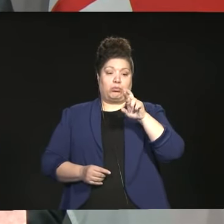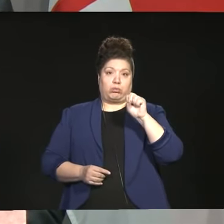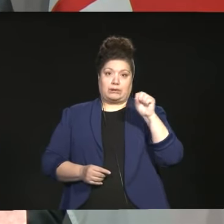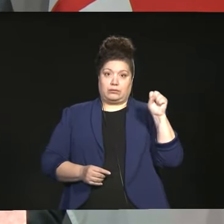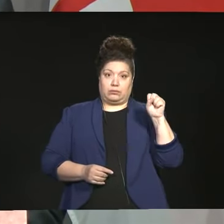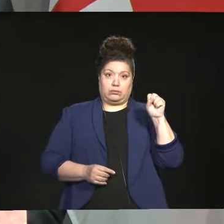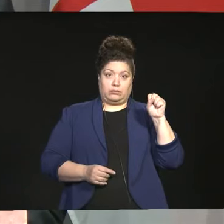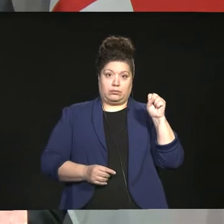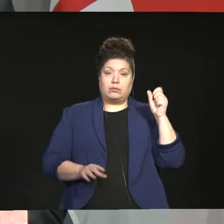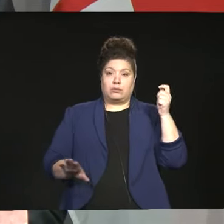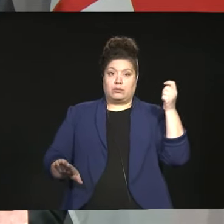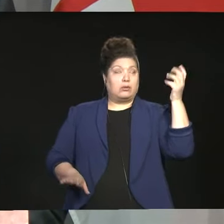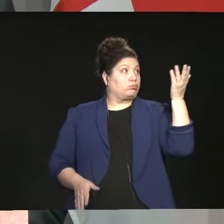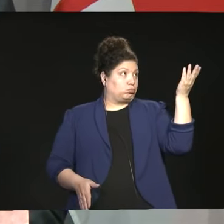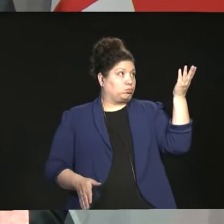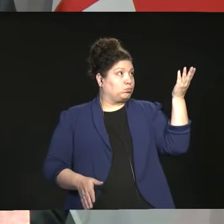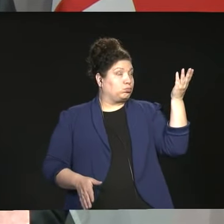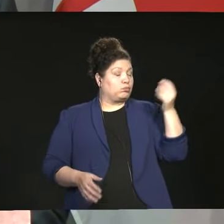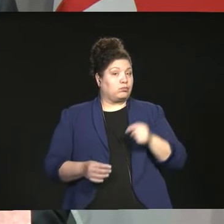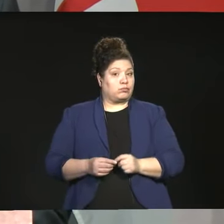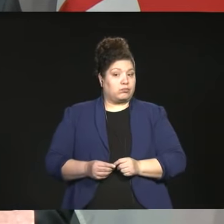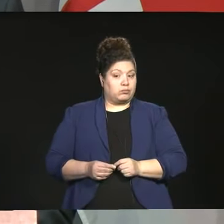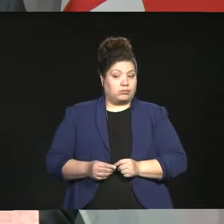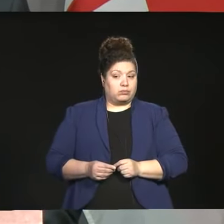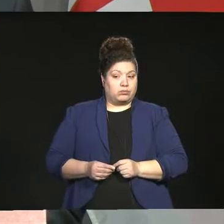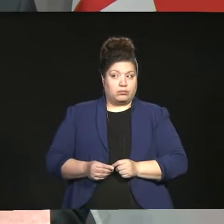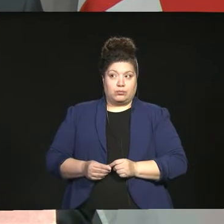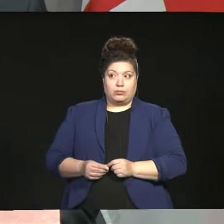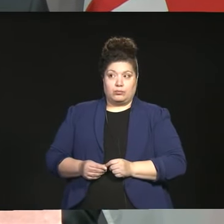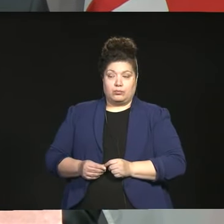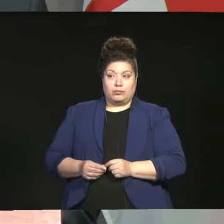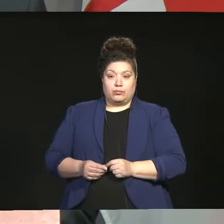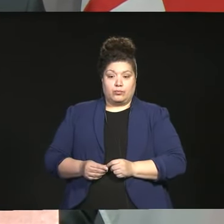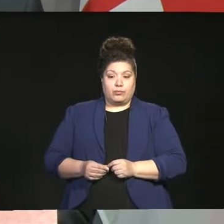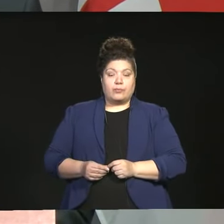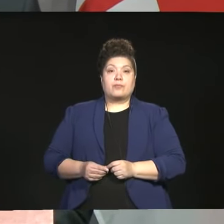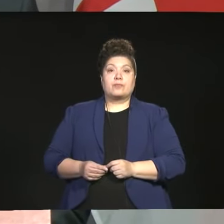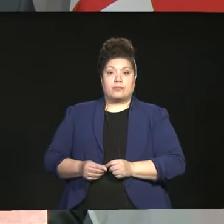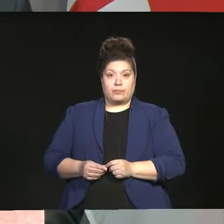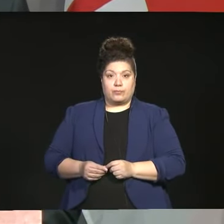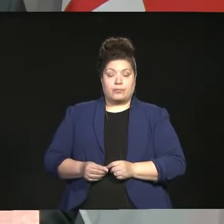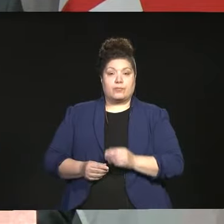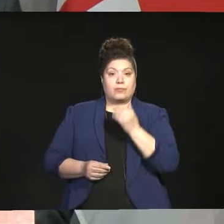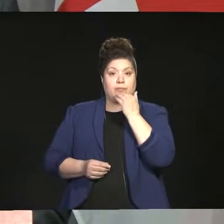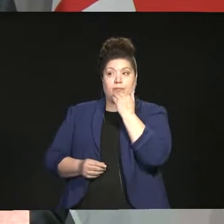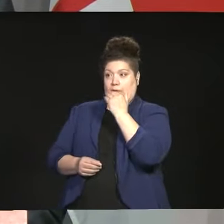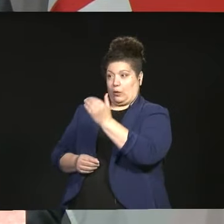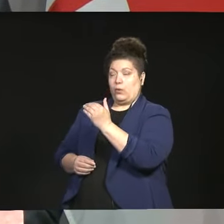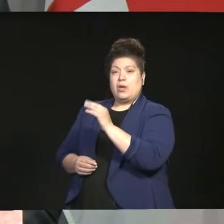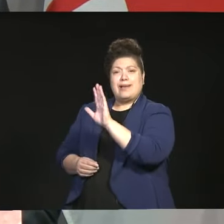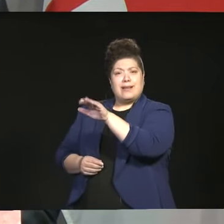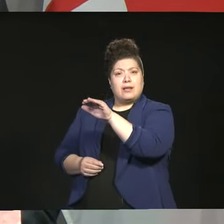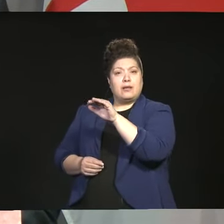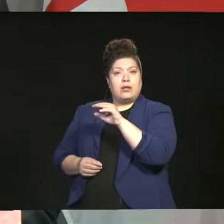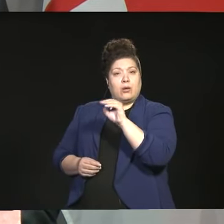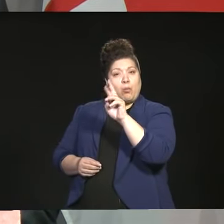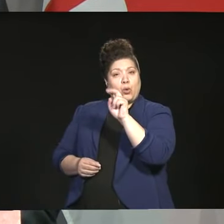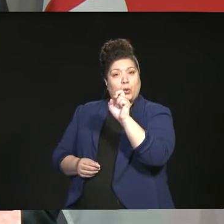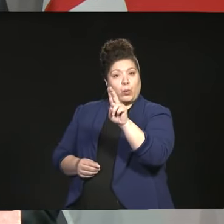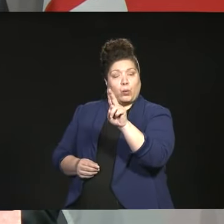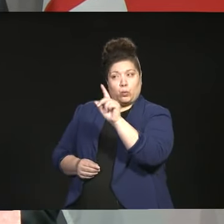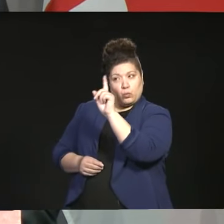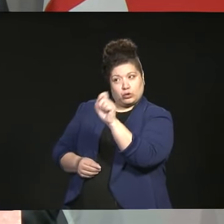is open. À vous la parole. Votre ligne est ouverte. Merci. Monsieur Morneau, j'ai une question à propos de votre nouvelle prestation. Le problème souligné